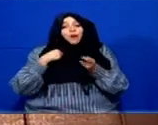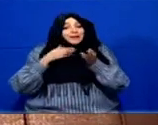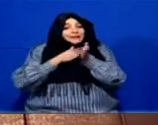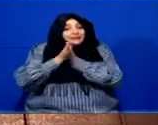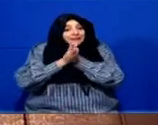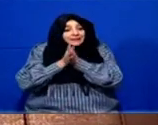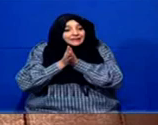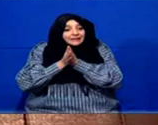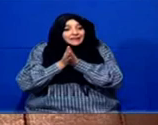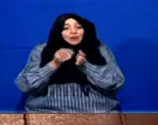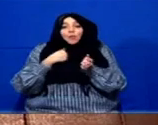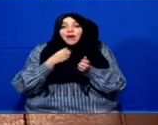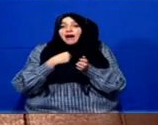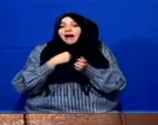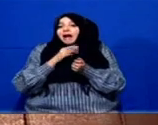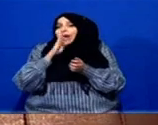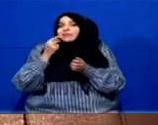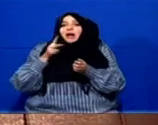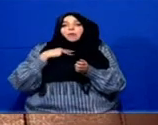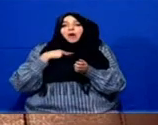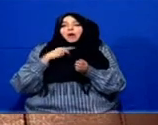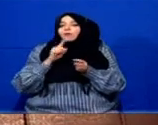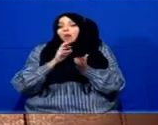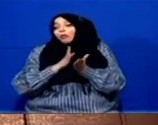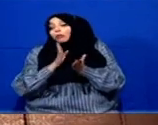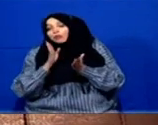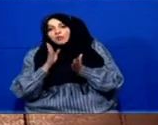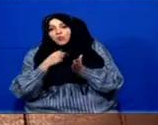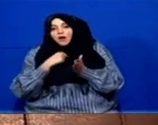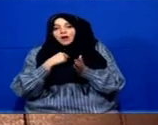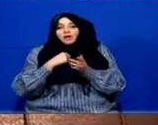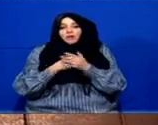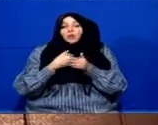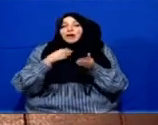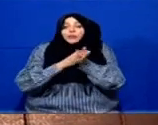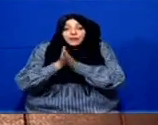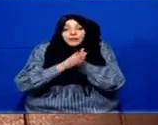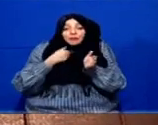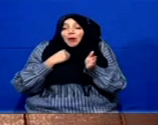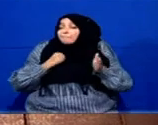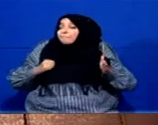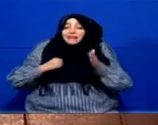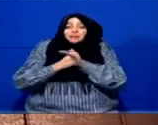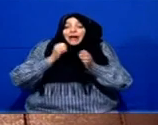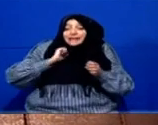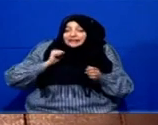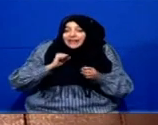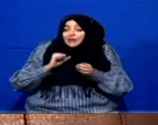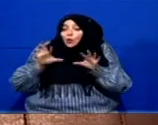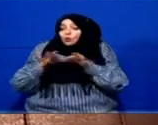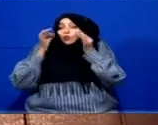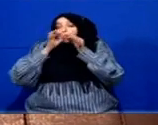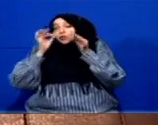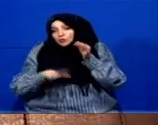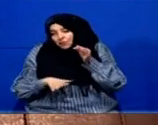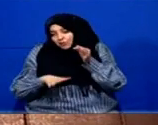رايي ولا قالوا يعني قال له اجتهد ابذل كل ما في وسعي من